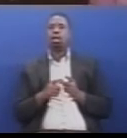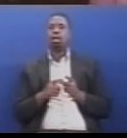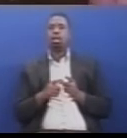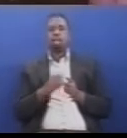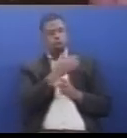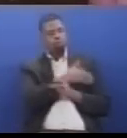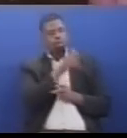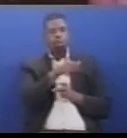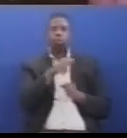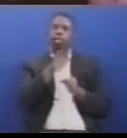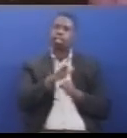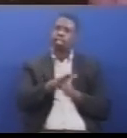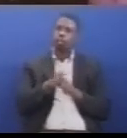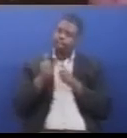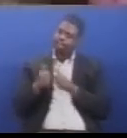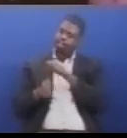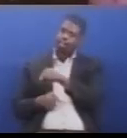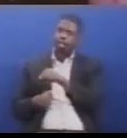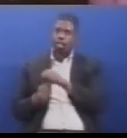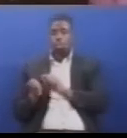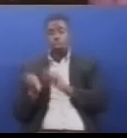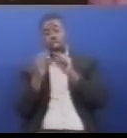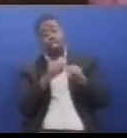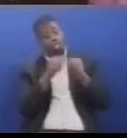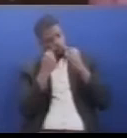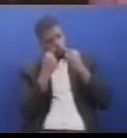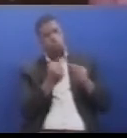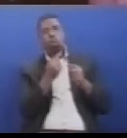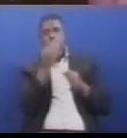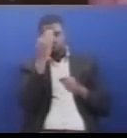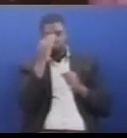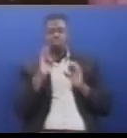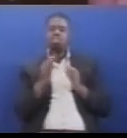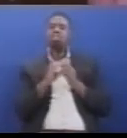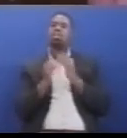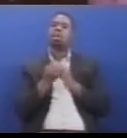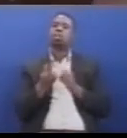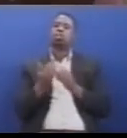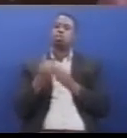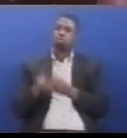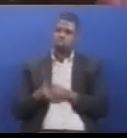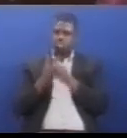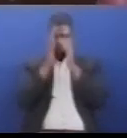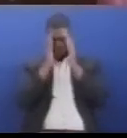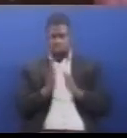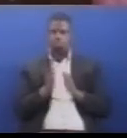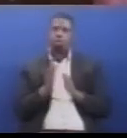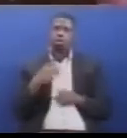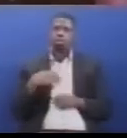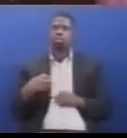wengi wanakitegemea. Kwa hivyo ukienda ukiona utajua sasa ni jinsi gani unaweza kukisaidia, Mheshimiwa Waziri.